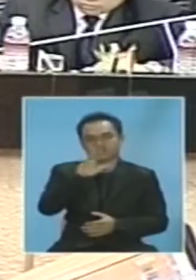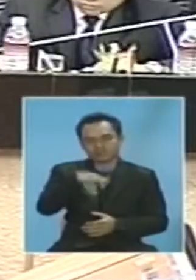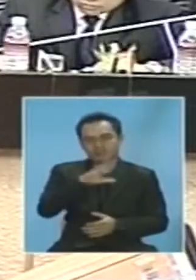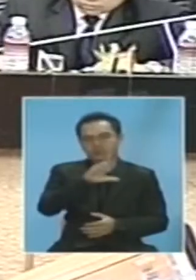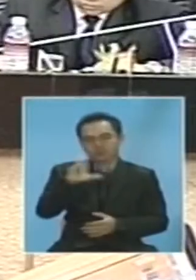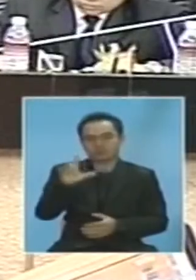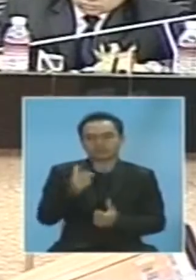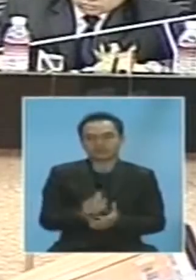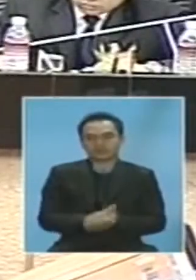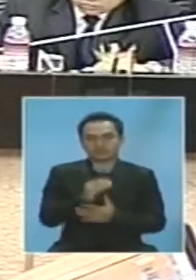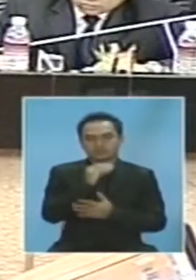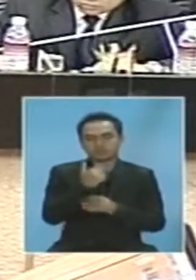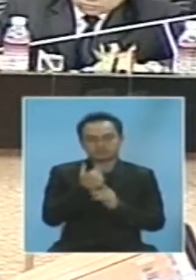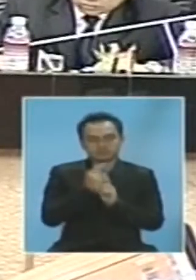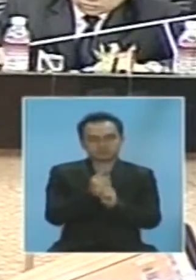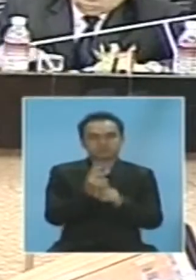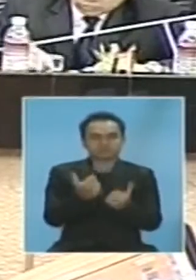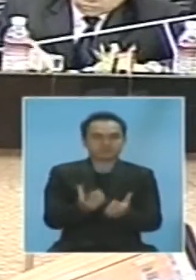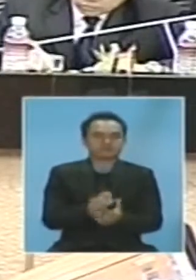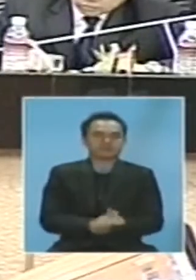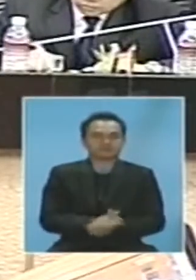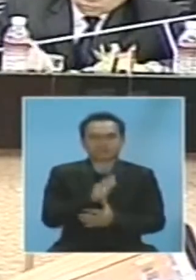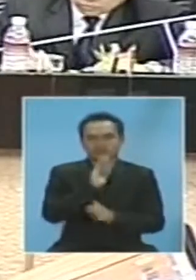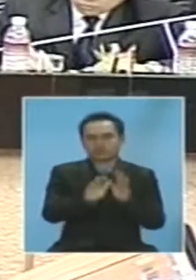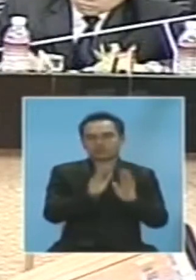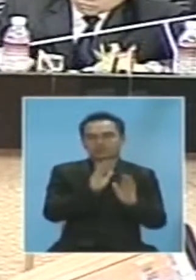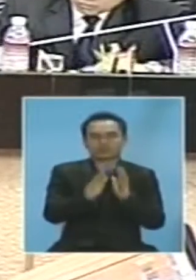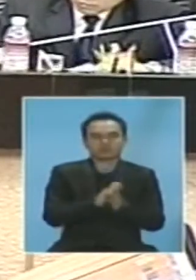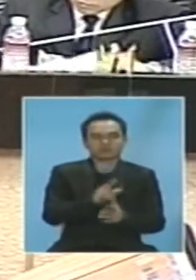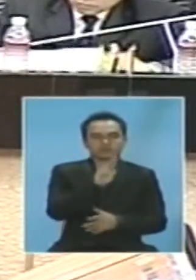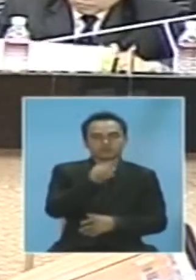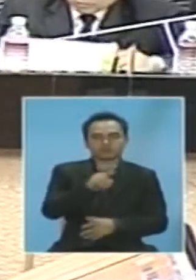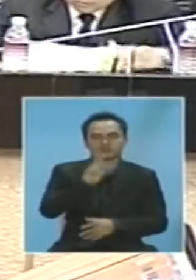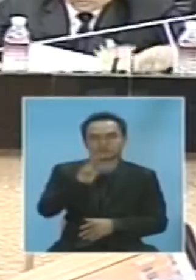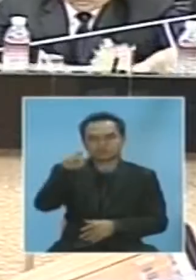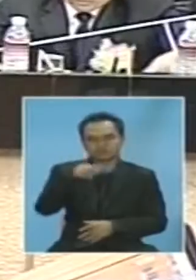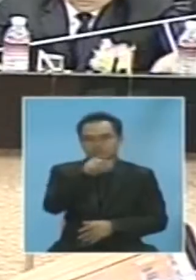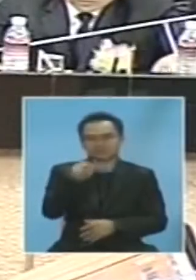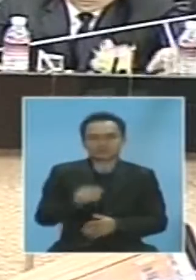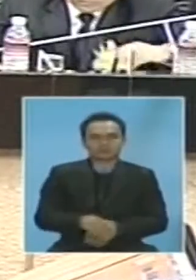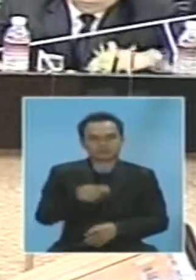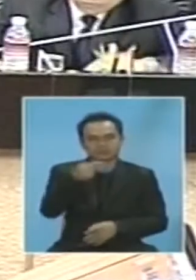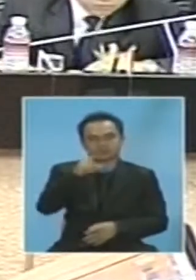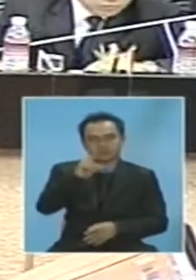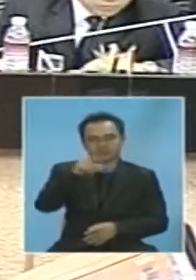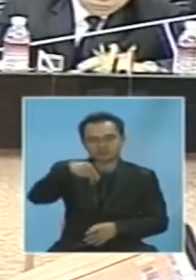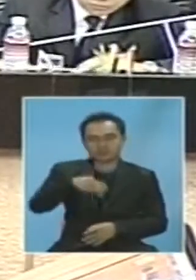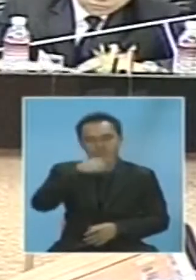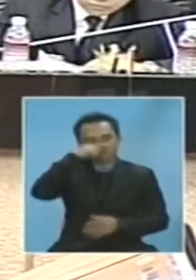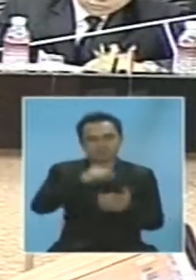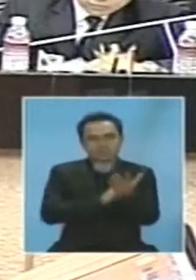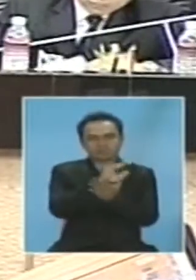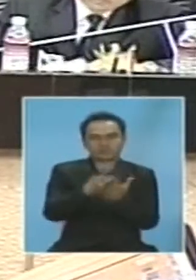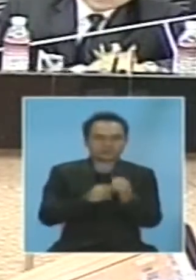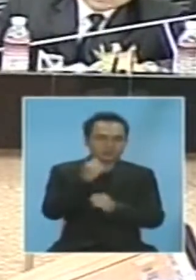315,000 ล้านบาทตามลำดับหรือคิดเป็นกว่า 2.7% ของ GDP ของประเทศในแต่ละปีค่ะ